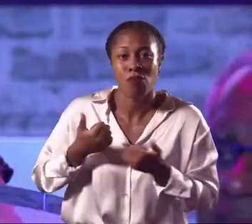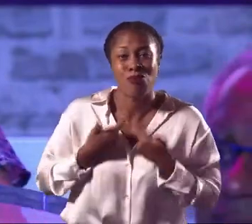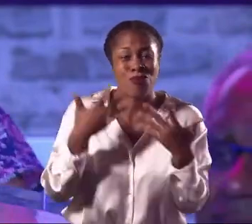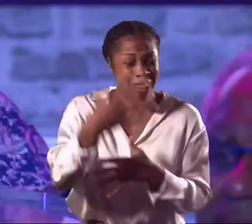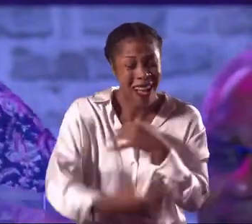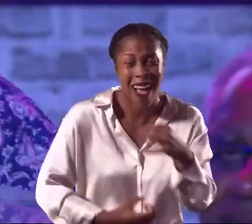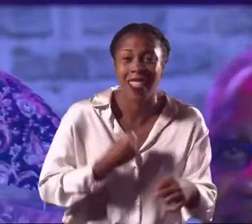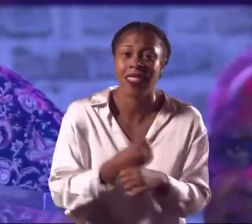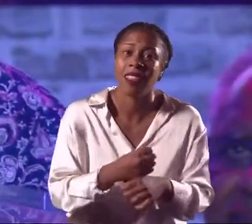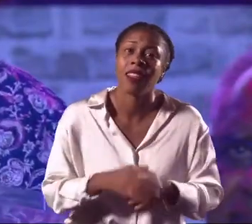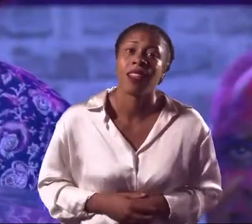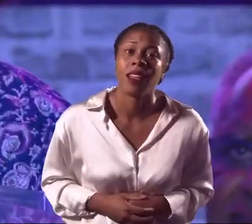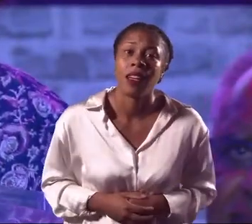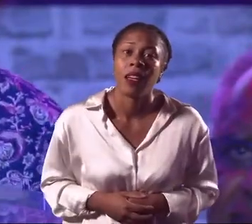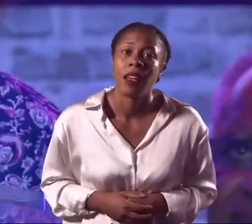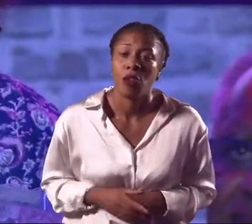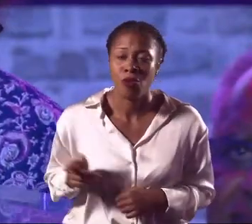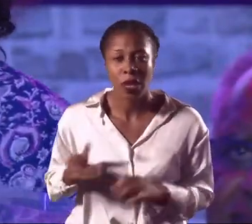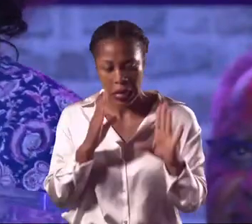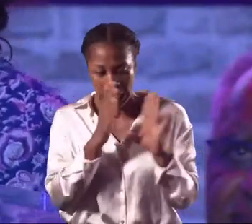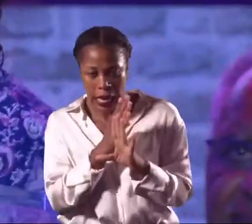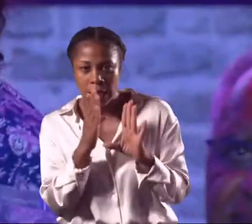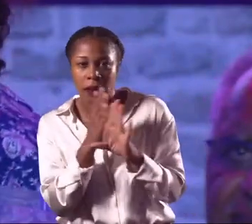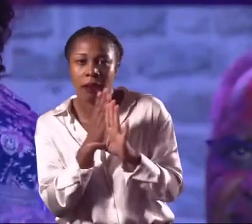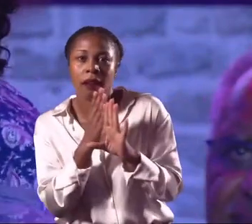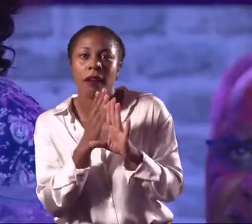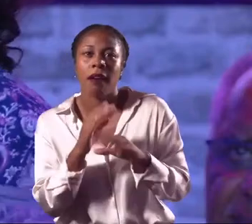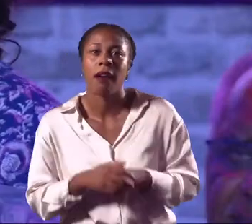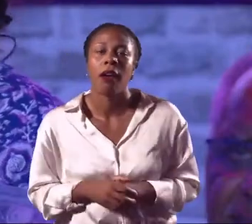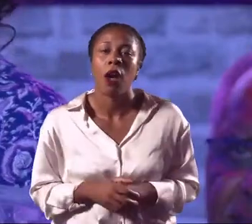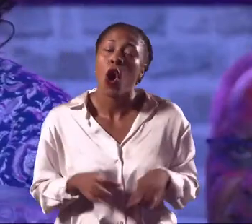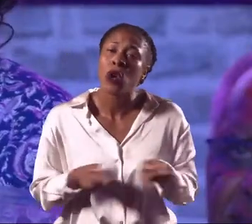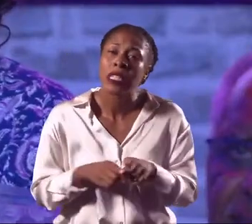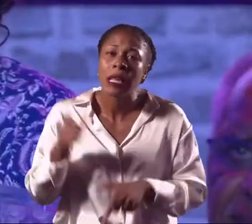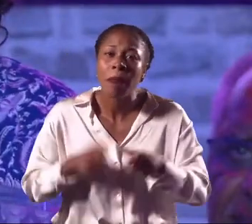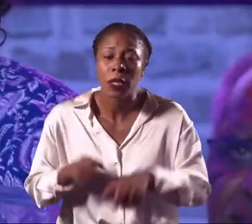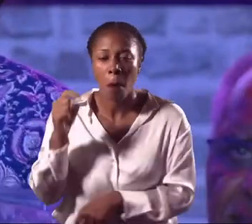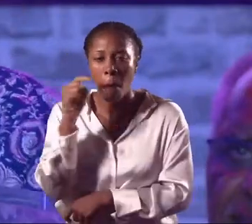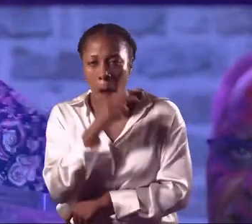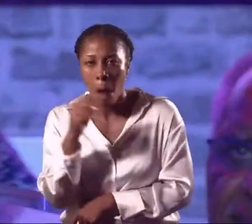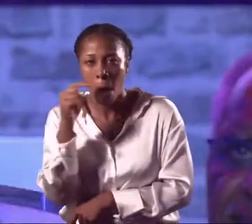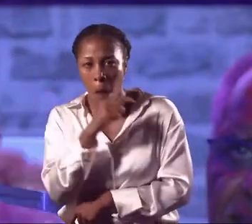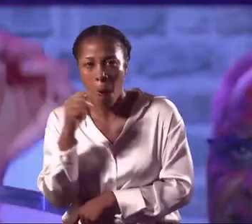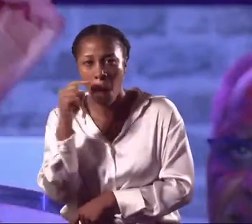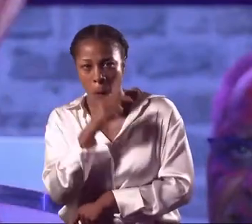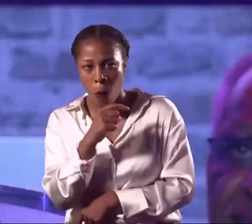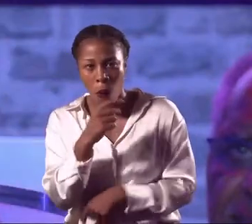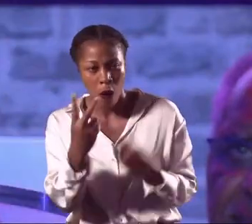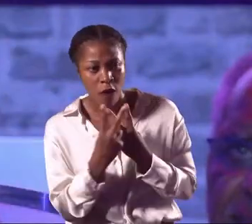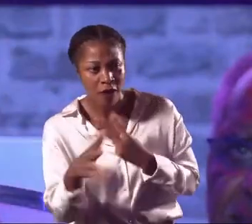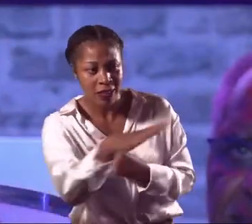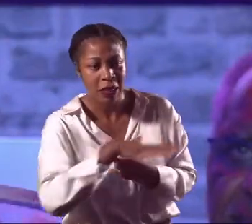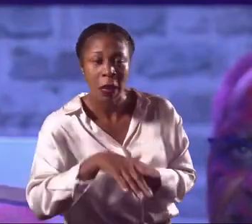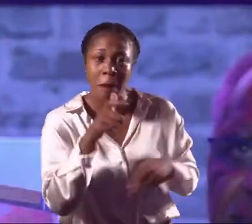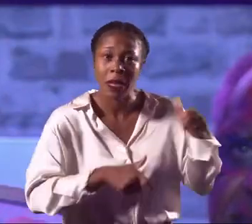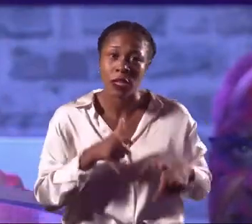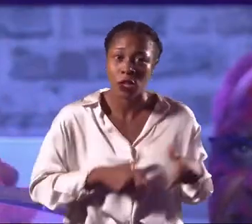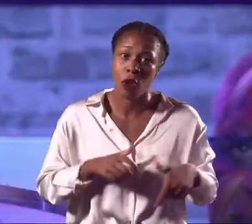masquer la culpabilité de ceux qui ont menti sciemment aux Guadeloupéens, alors que l'on sait depuis les